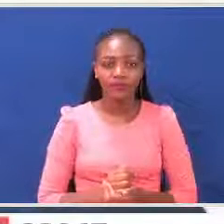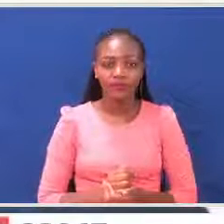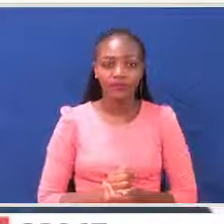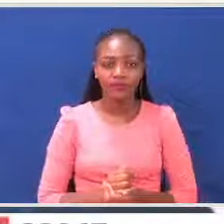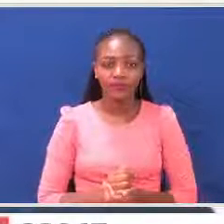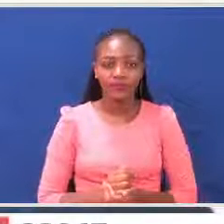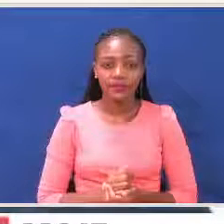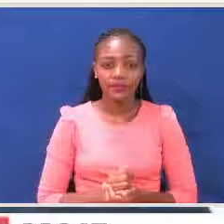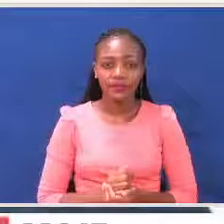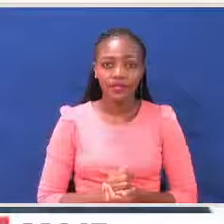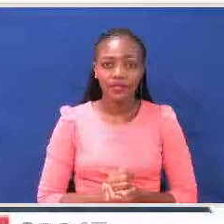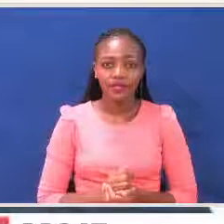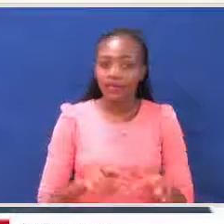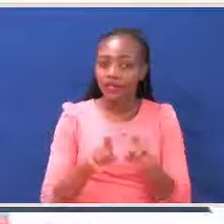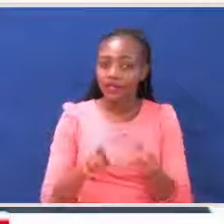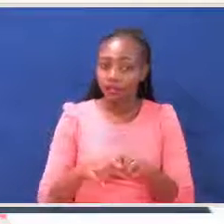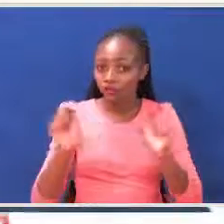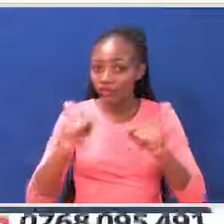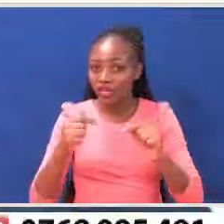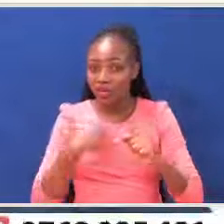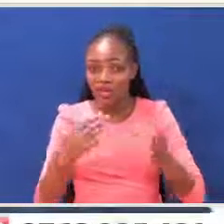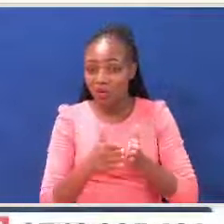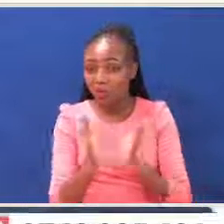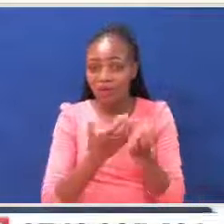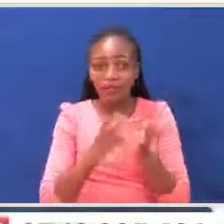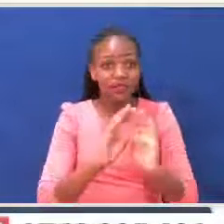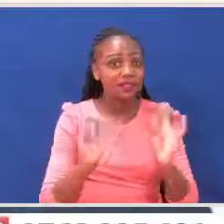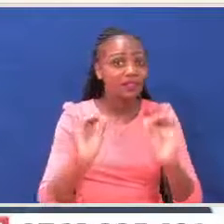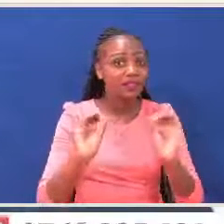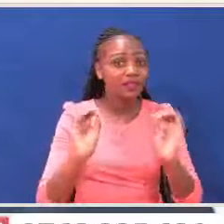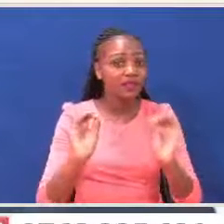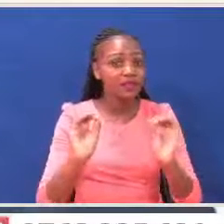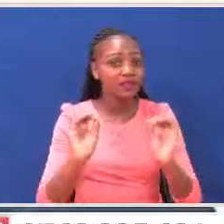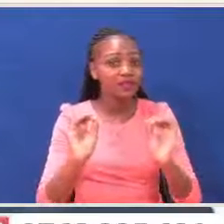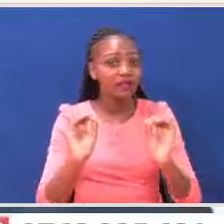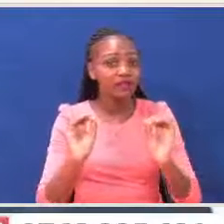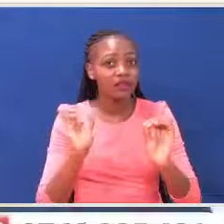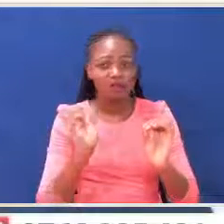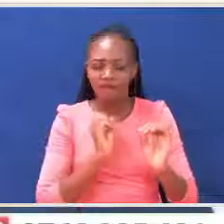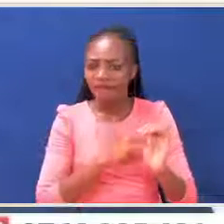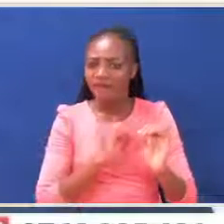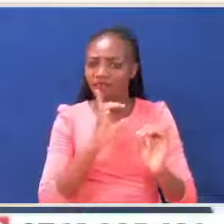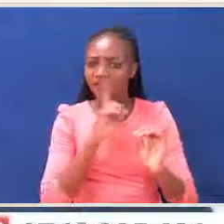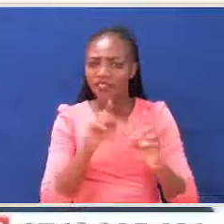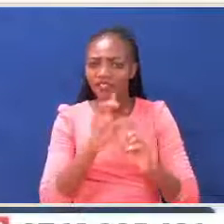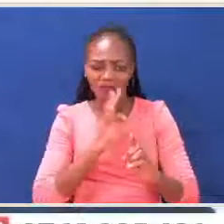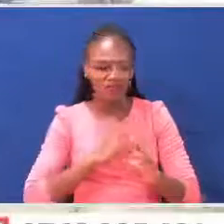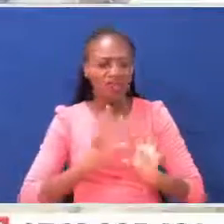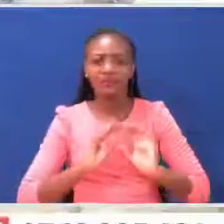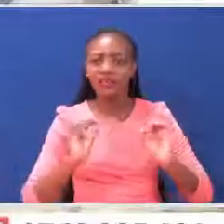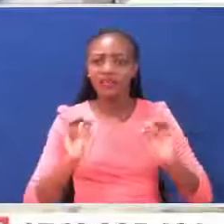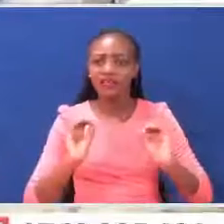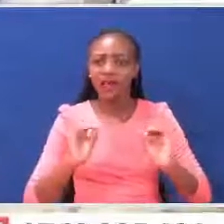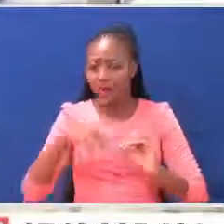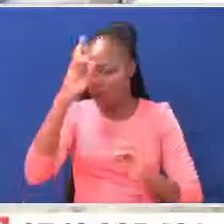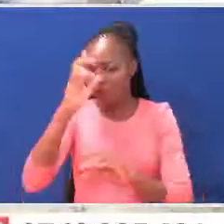likichomeka. Sasa kwa hasara hadi leo sijafungua. Bado naendelea kupata hasara. Nasikia kama wanatoa vitisho,